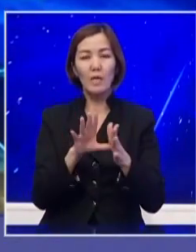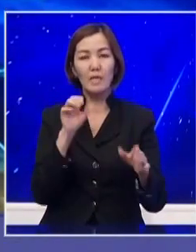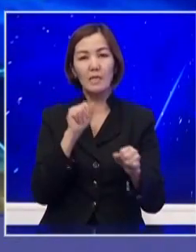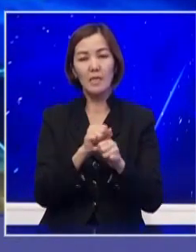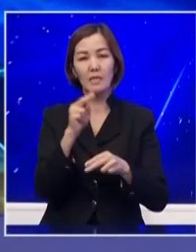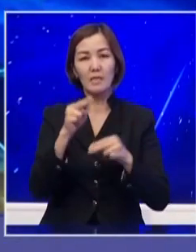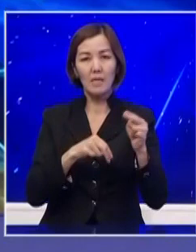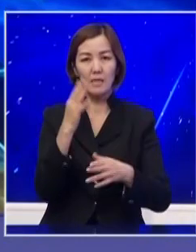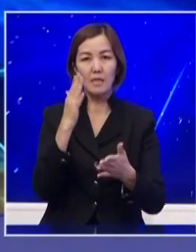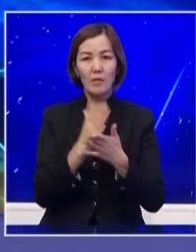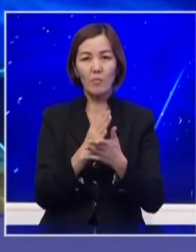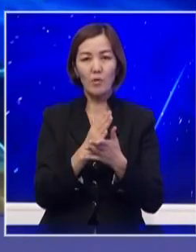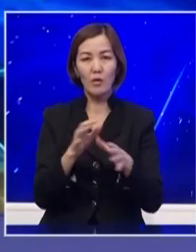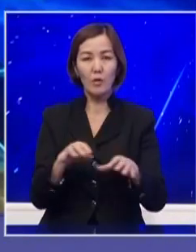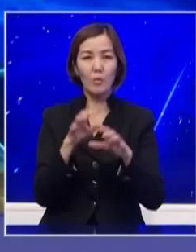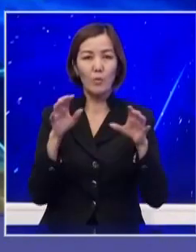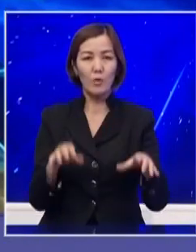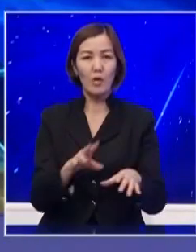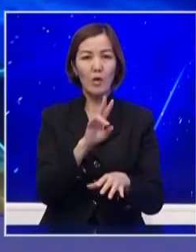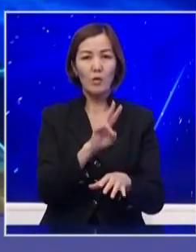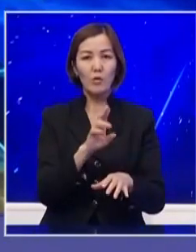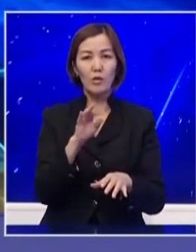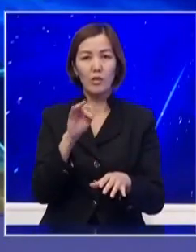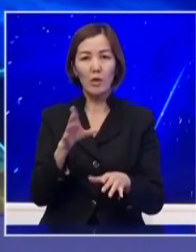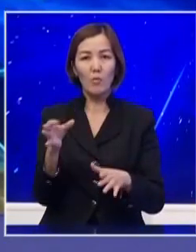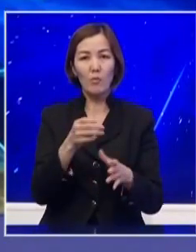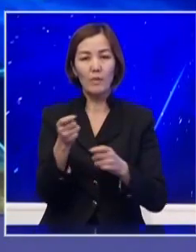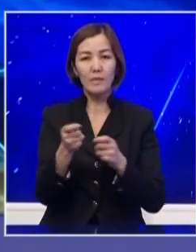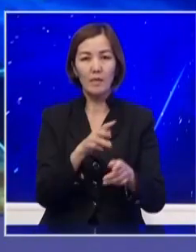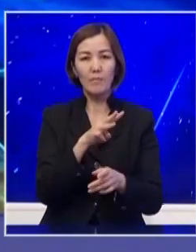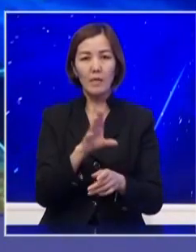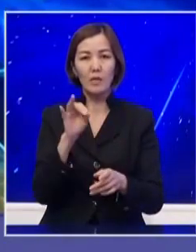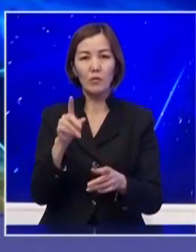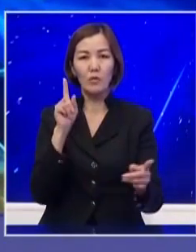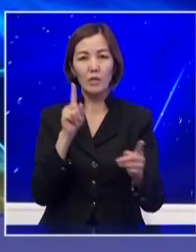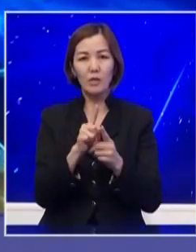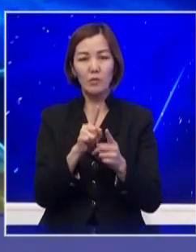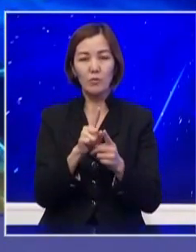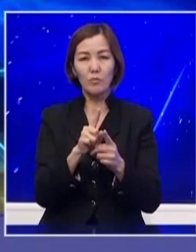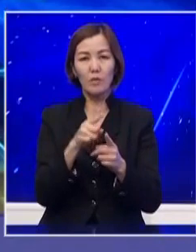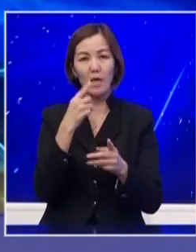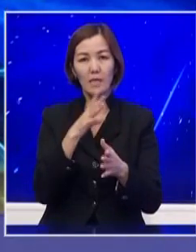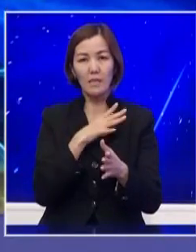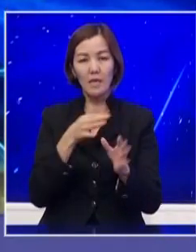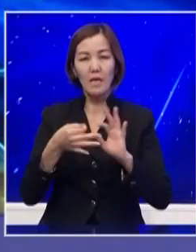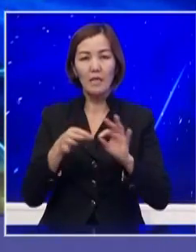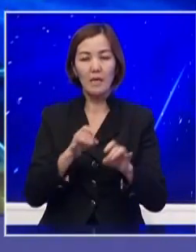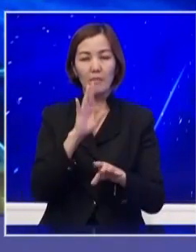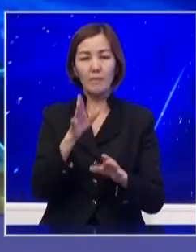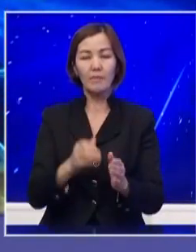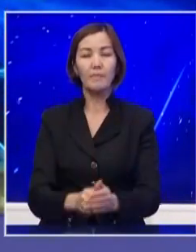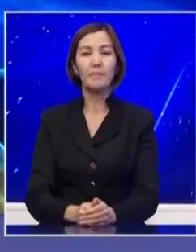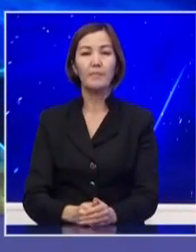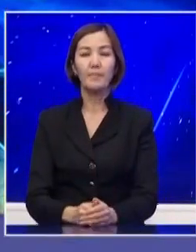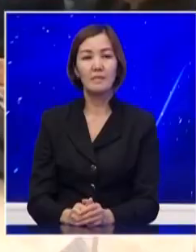салмақ. Бұл туралы қор төрағасы Нұрлан Жақыпов пен облыс әкімі Марат Сұлтанғазиевтің кездесуінде белгілі болды. Тақырыпты тілшіміз